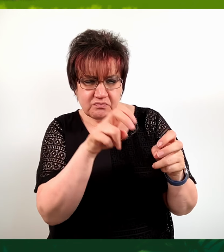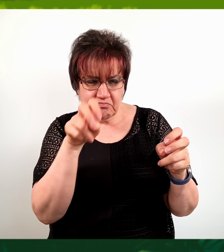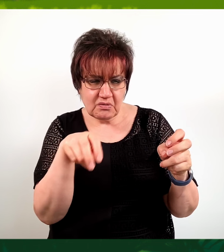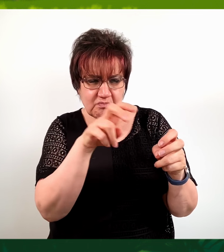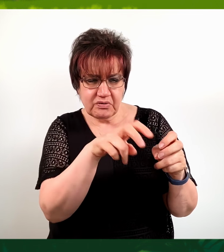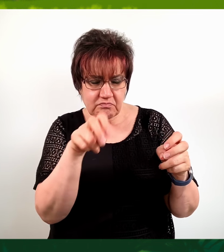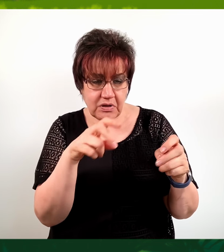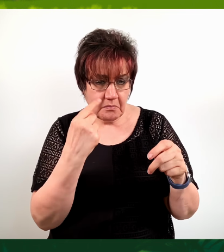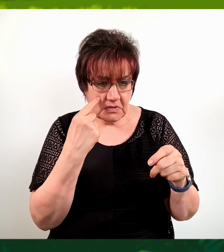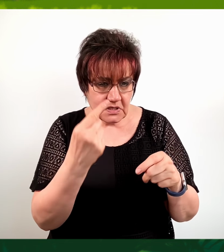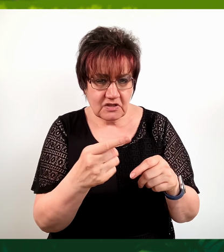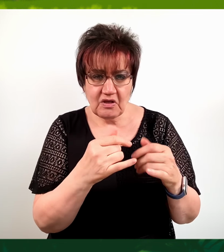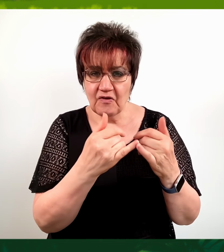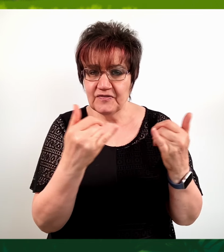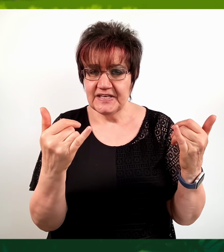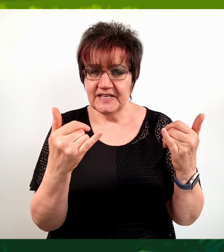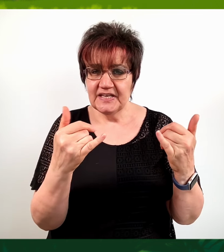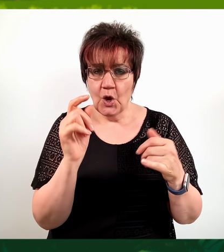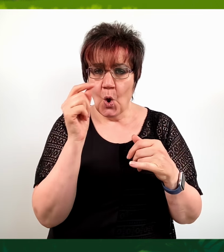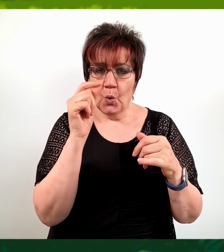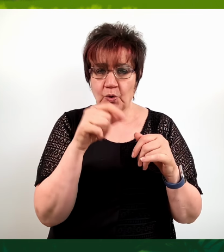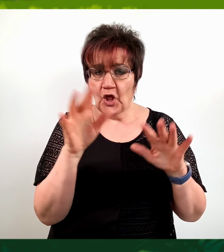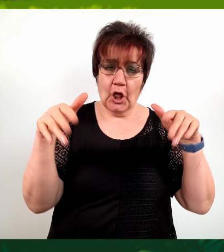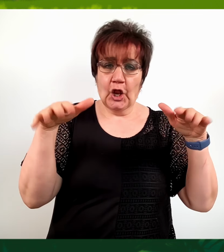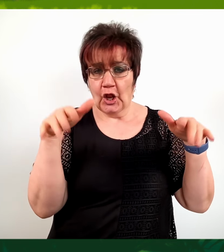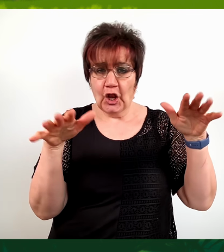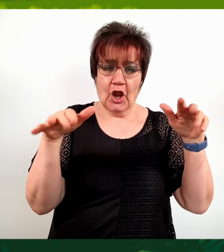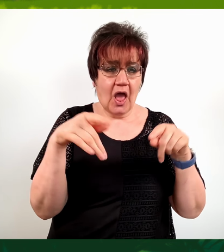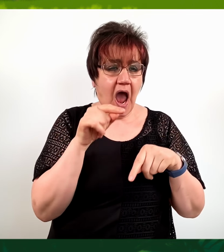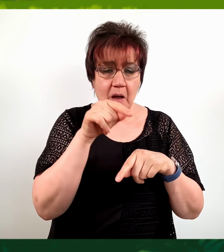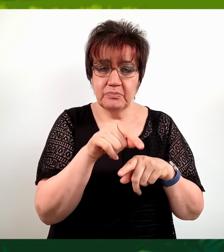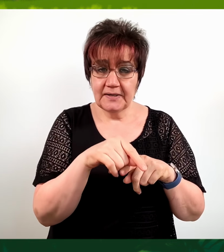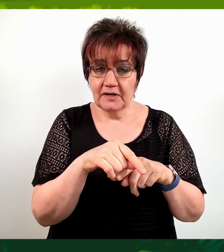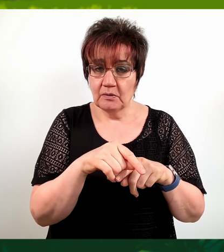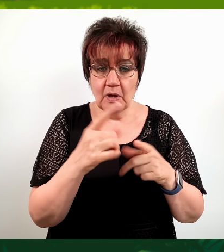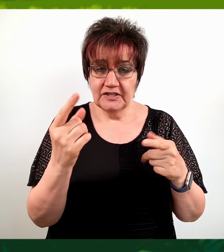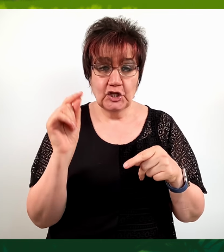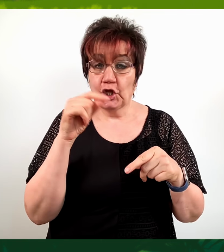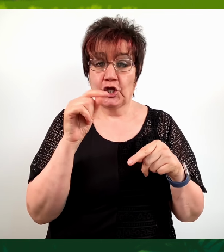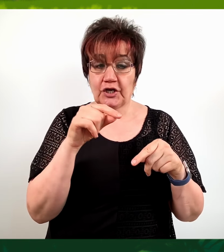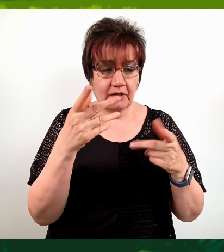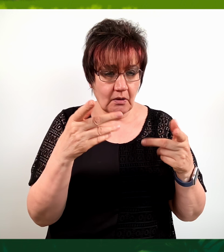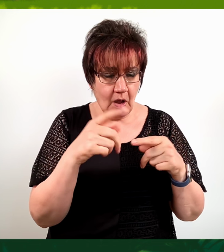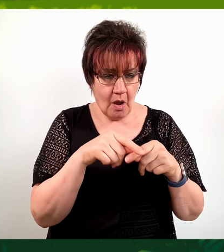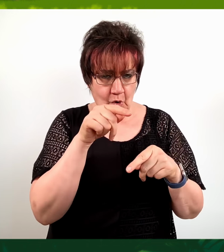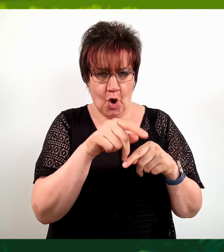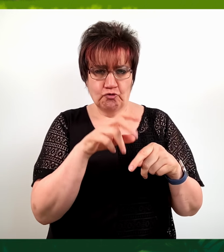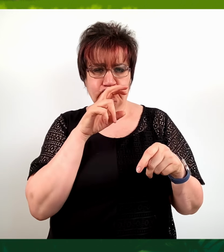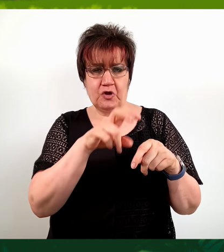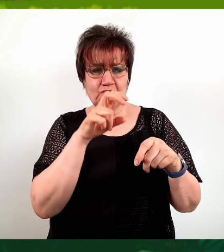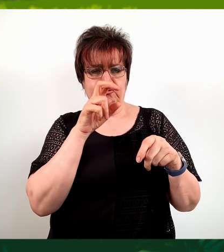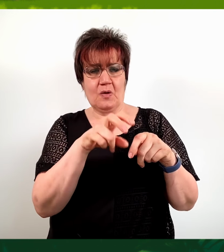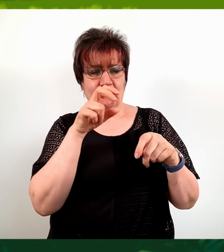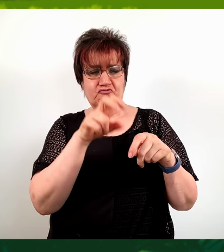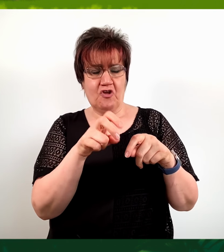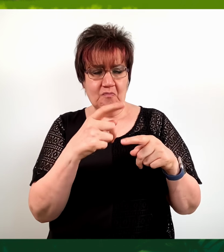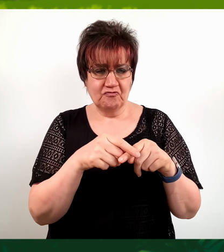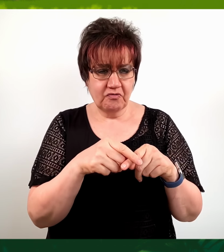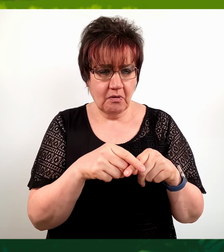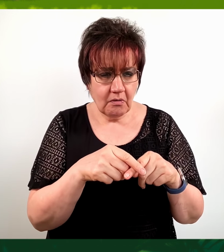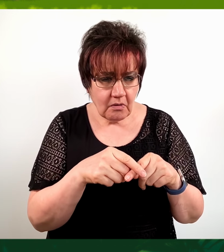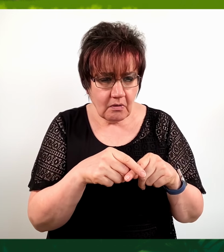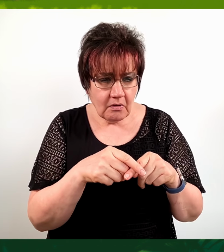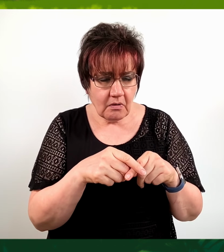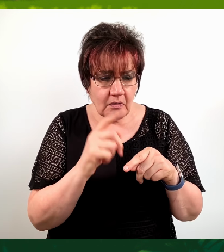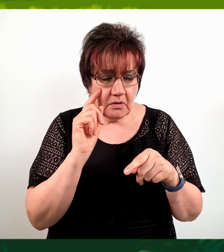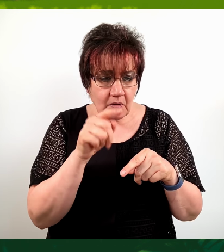was aussah wie ein aufgeschrecktes Huhn. Nur gackerte es nicht so, sondern schimpfte und meckerte